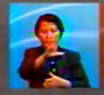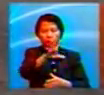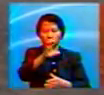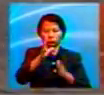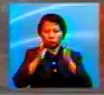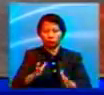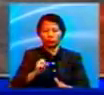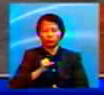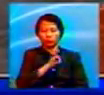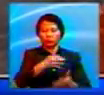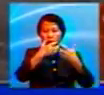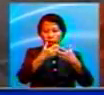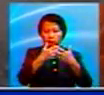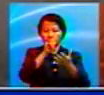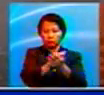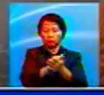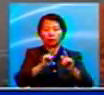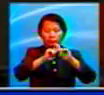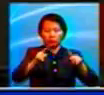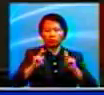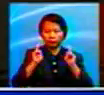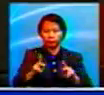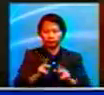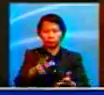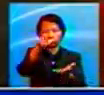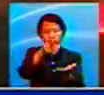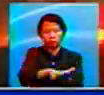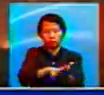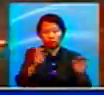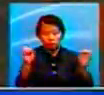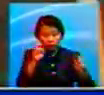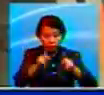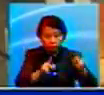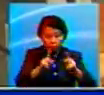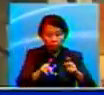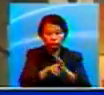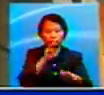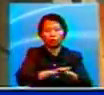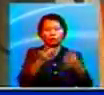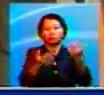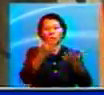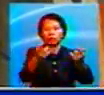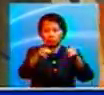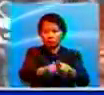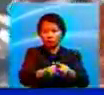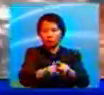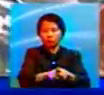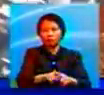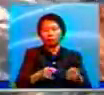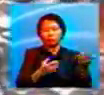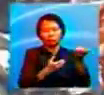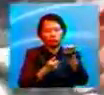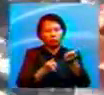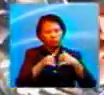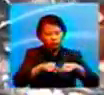500 orang kaki tangan kilang berkenaan. Namun pihaknya mengesahkan tiada mangsa ketika kebakaran berlaku. Bomba masih menyiasat